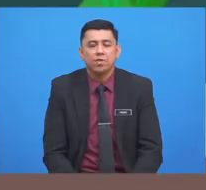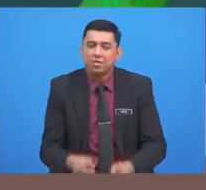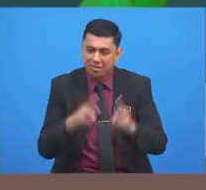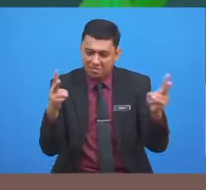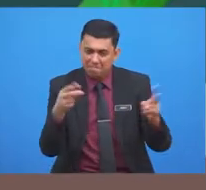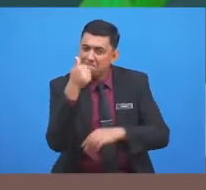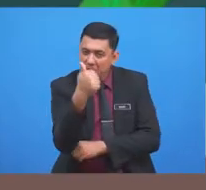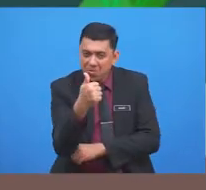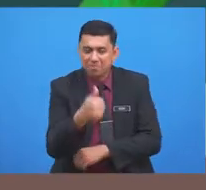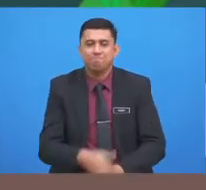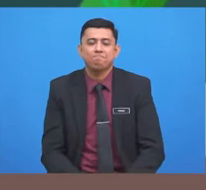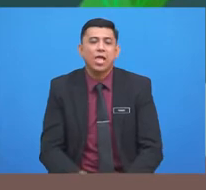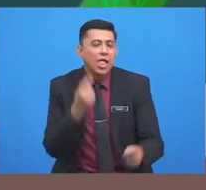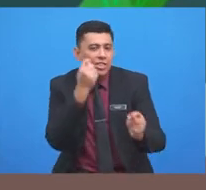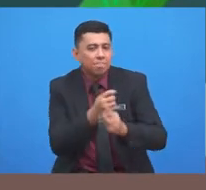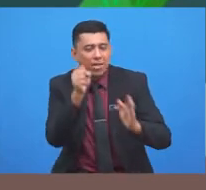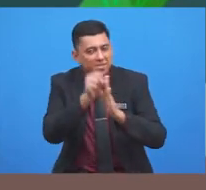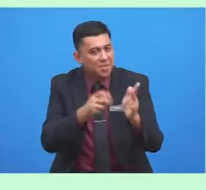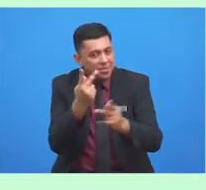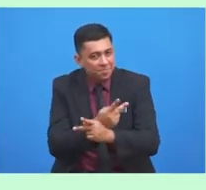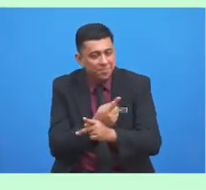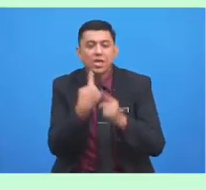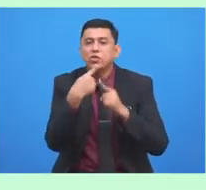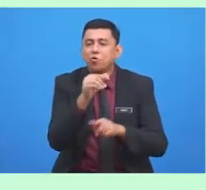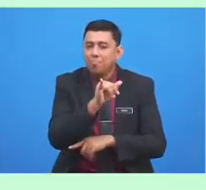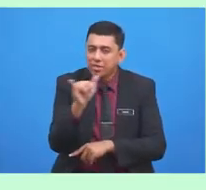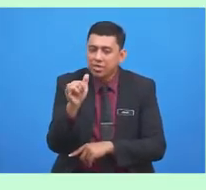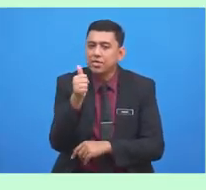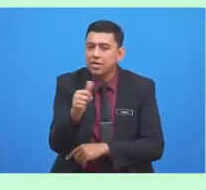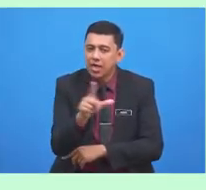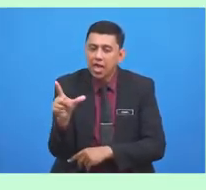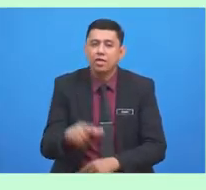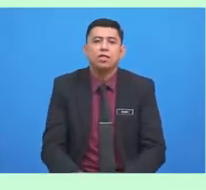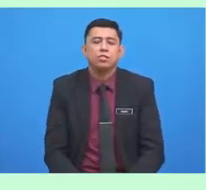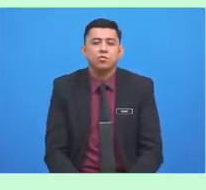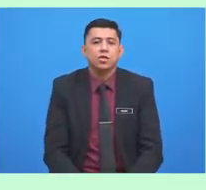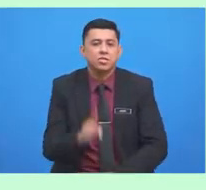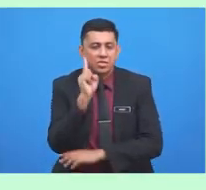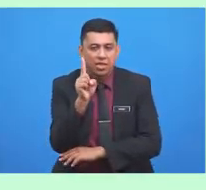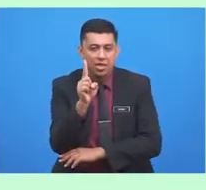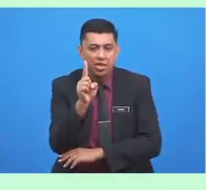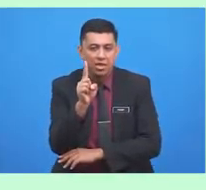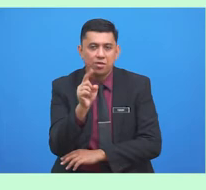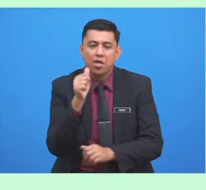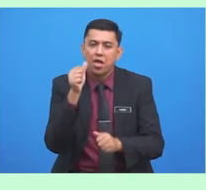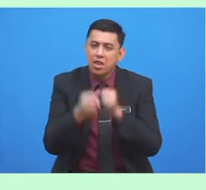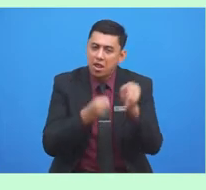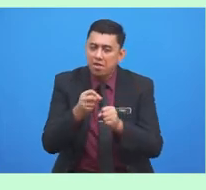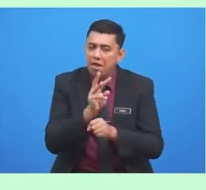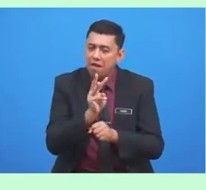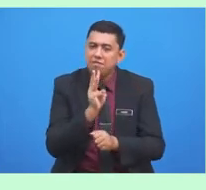Sangat bagus pelajar-pelajar, tepat sekali. Jawapannya adalah 1. Larian air